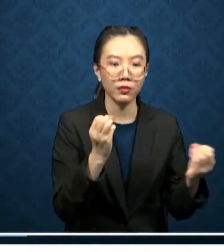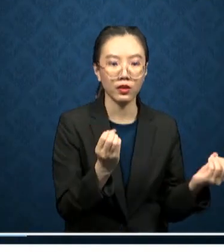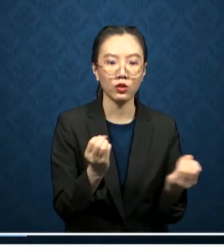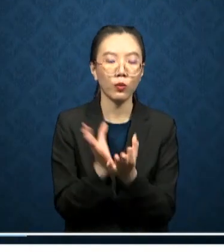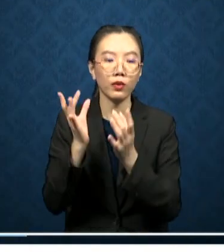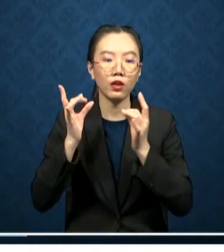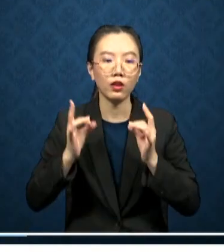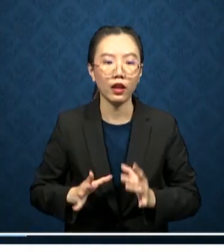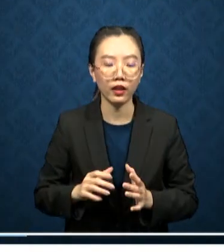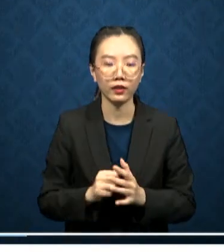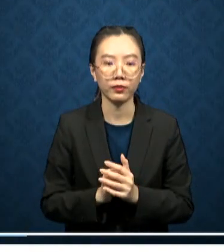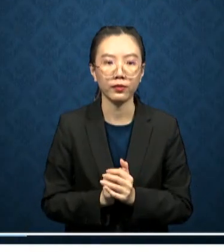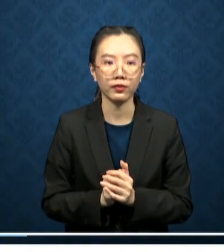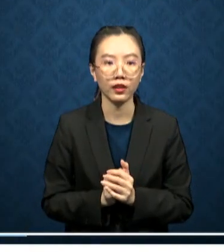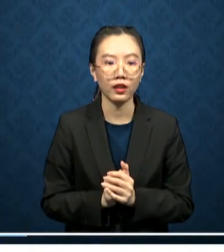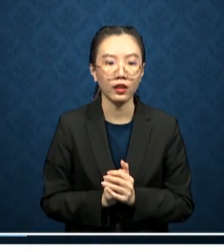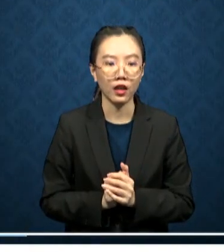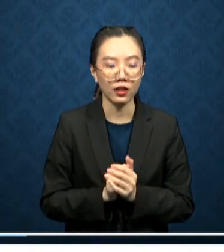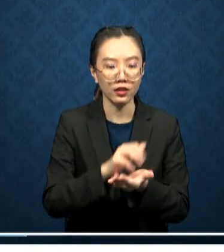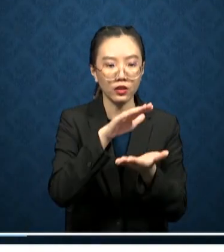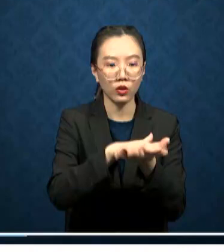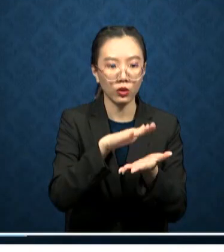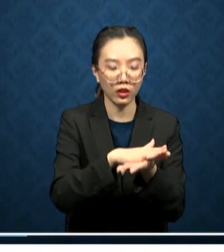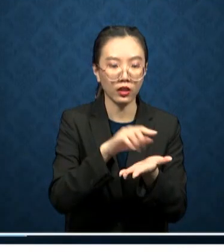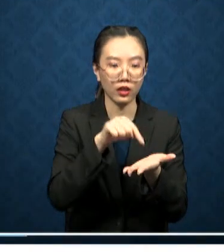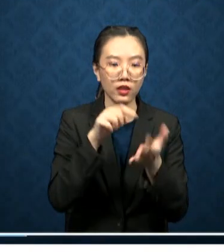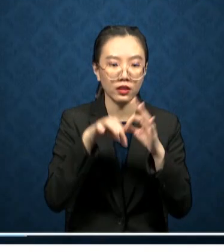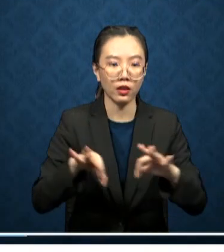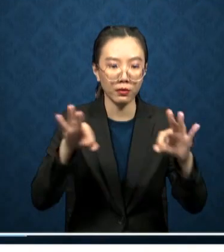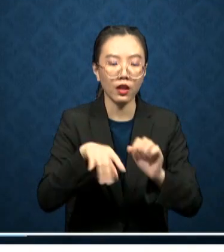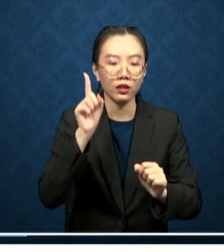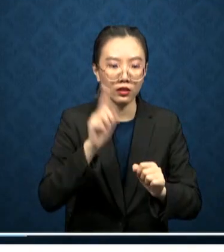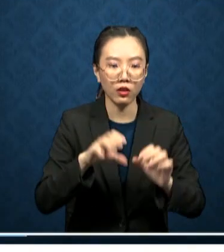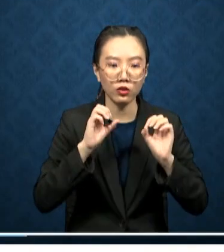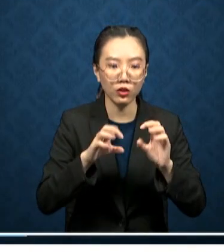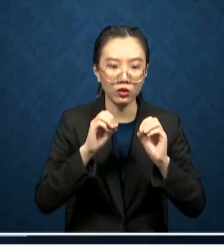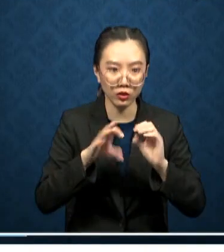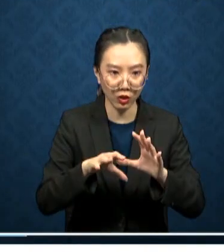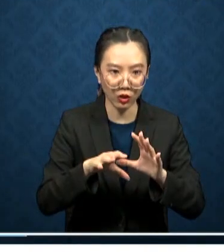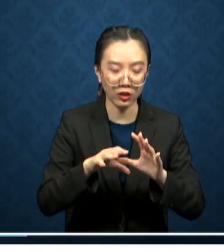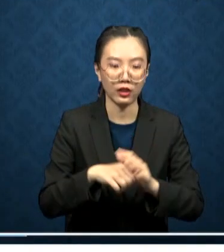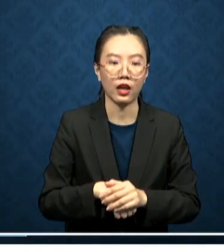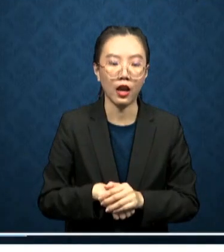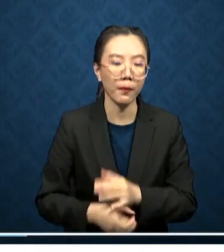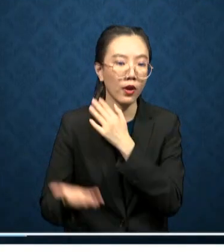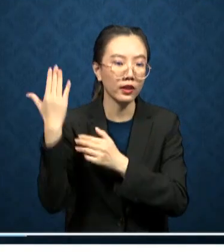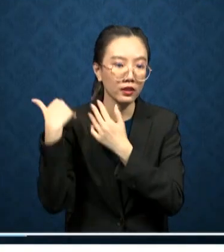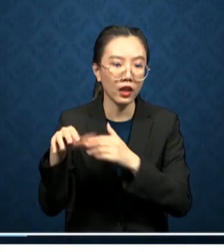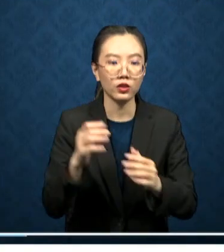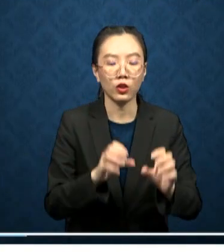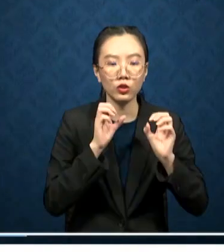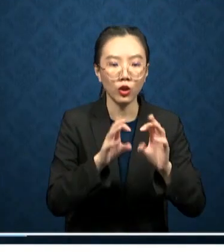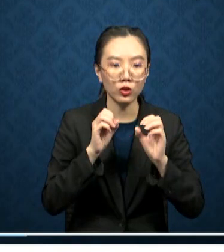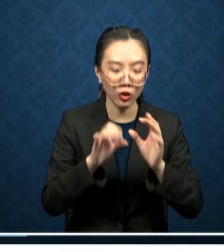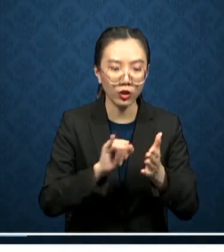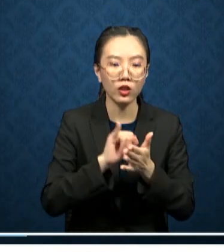embracing และ นระบบลง เรียนเปคนคิดสำคัเร่งดวนด้การนำเข้าสู่ความจริทามวกวัติศาộtและศาสน